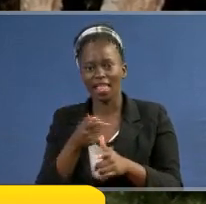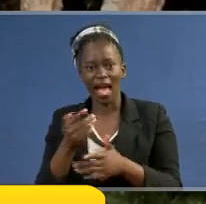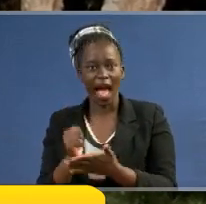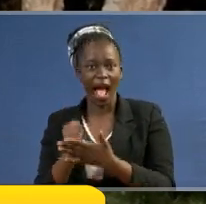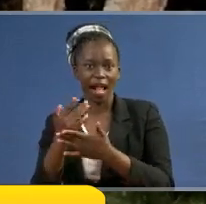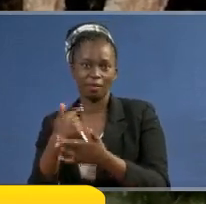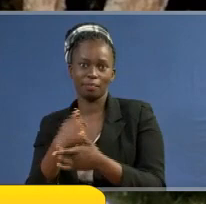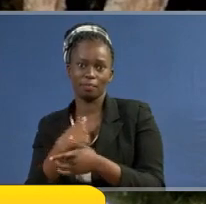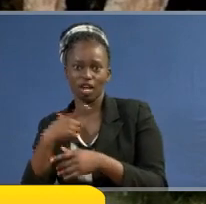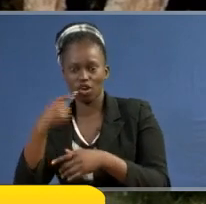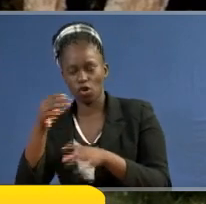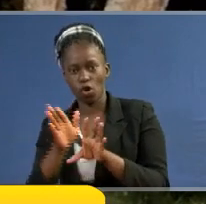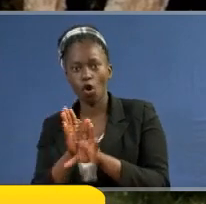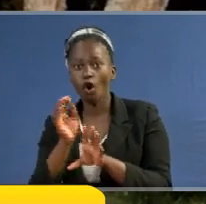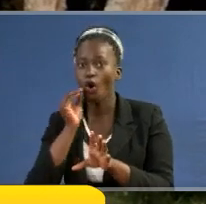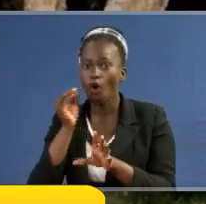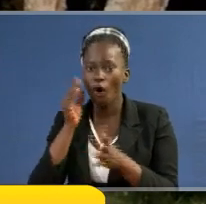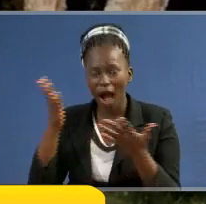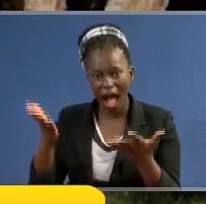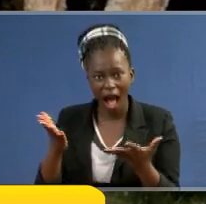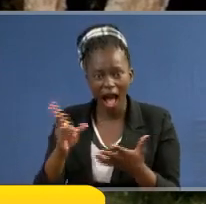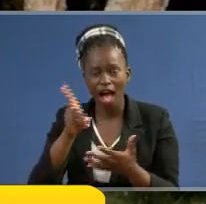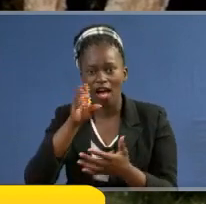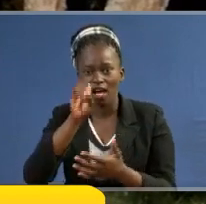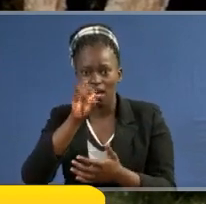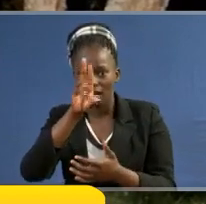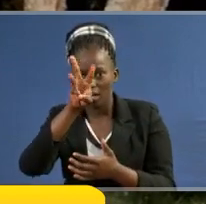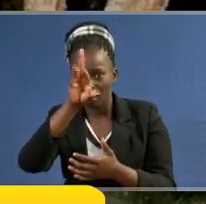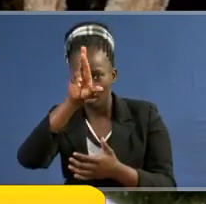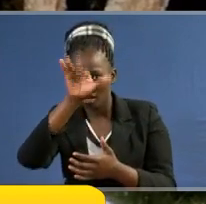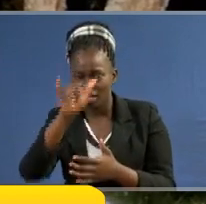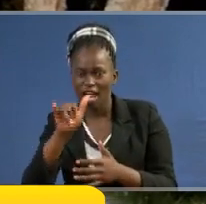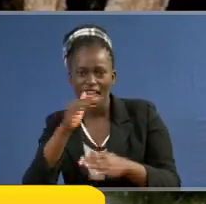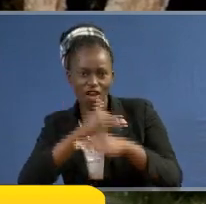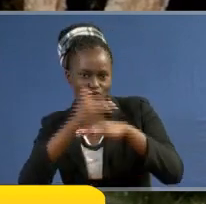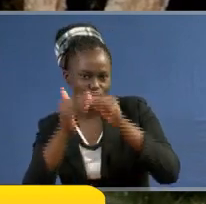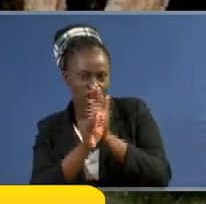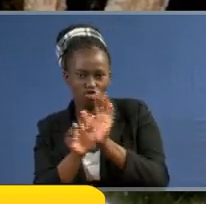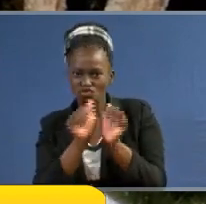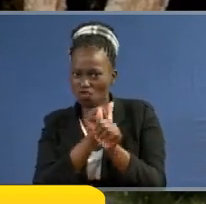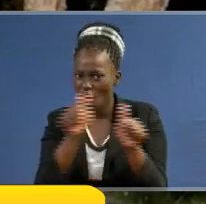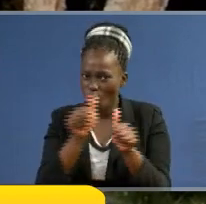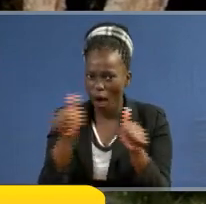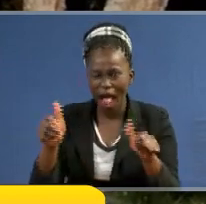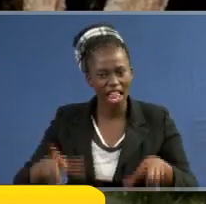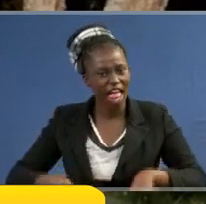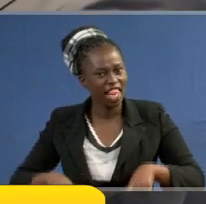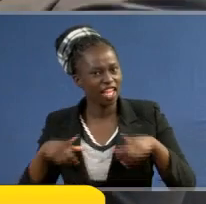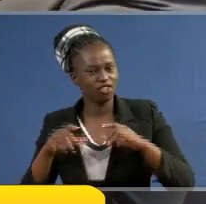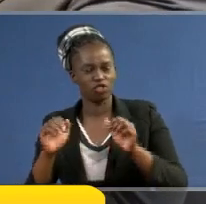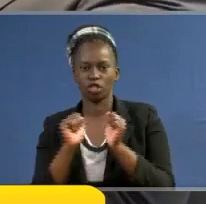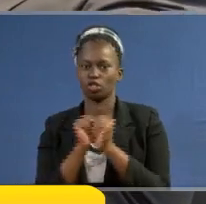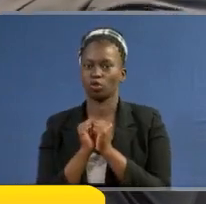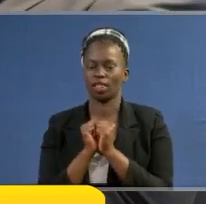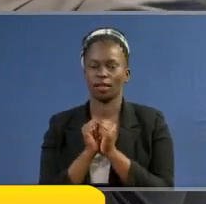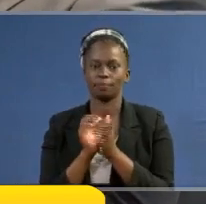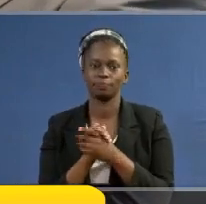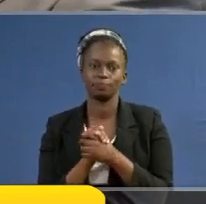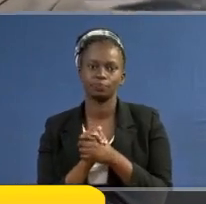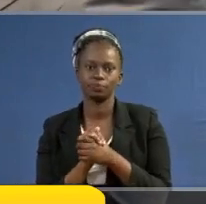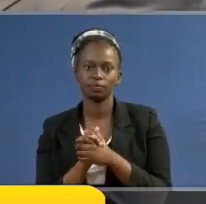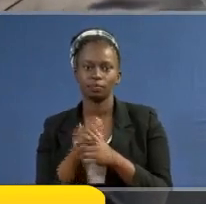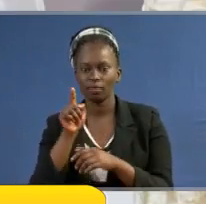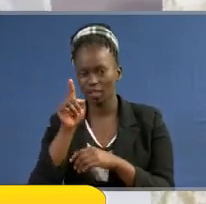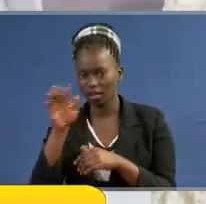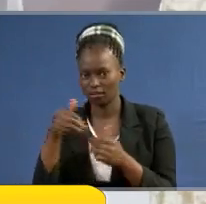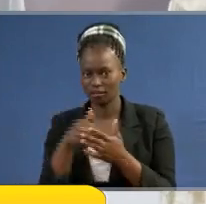Umenisaidia kwenda kwao, kutoa mahali, kumtengenezea pahali pazuri ambapo tutaishi pamoja. Na Maria, I give you